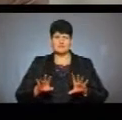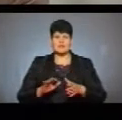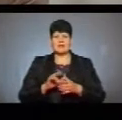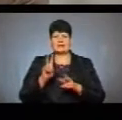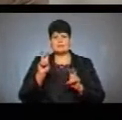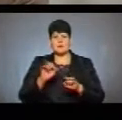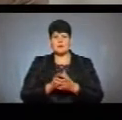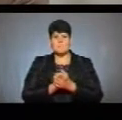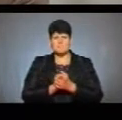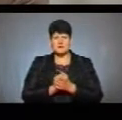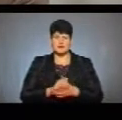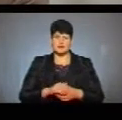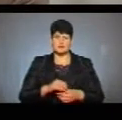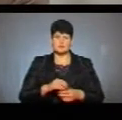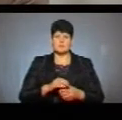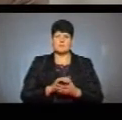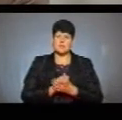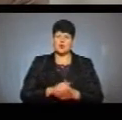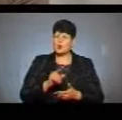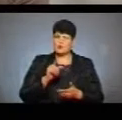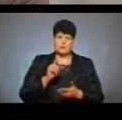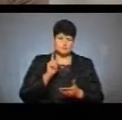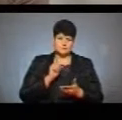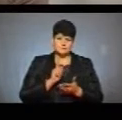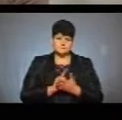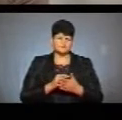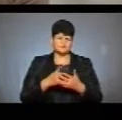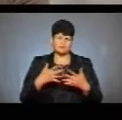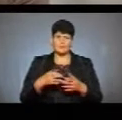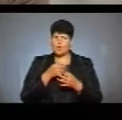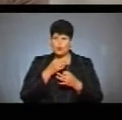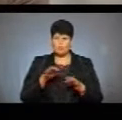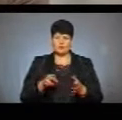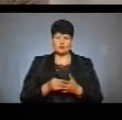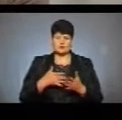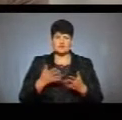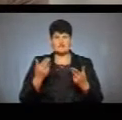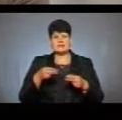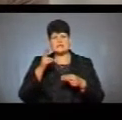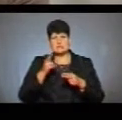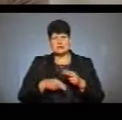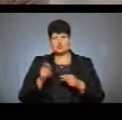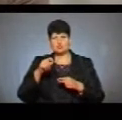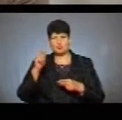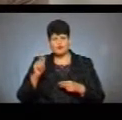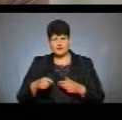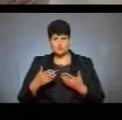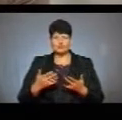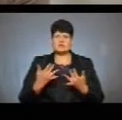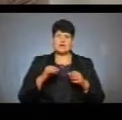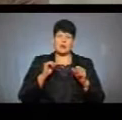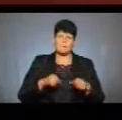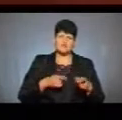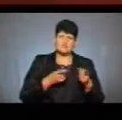миру, мир любою ціною, просунути такі речі, як там, вже може давайте закінчимо цю війну, та вже скільки можна